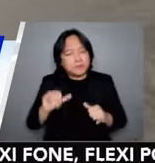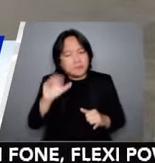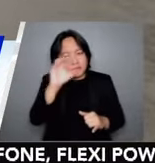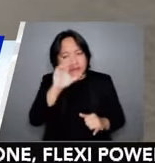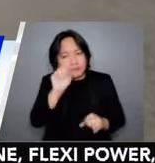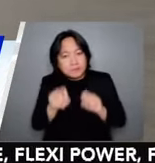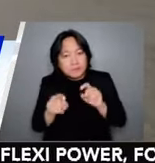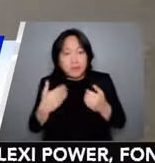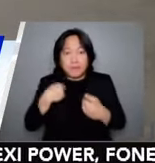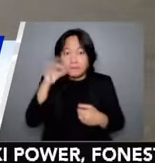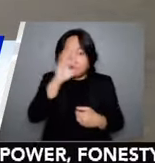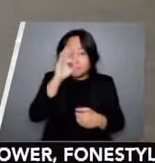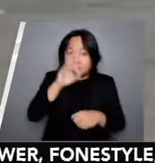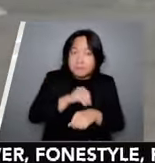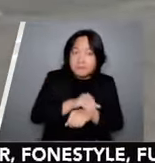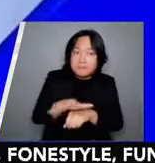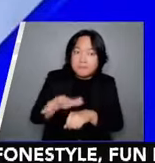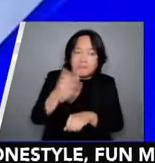doon.